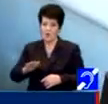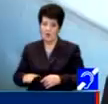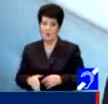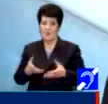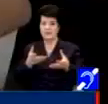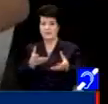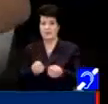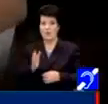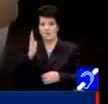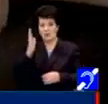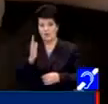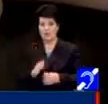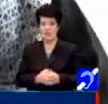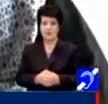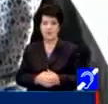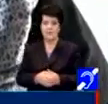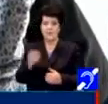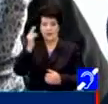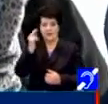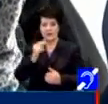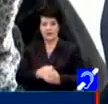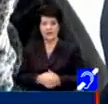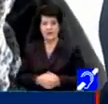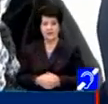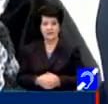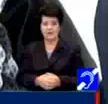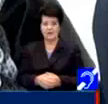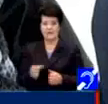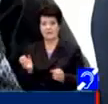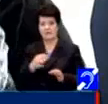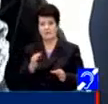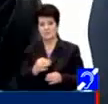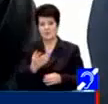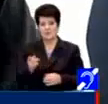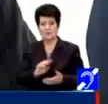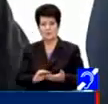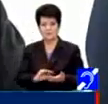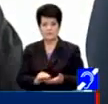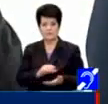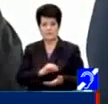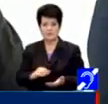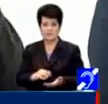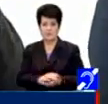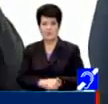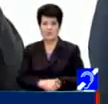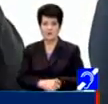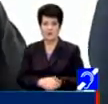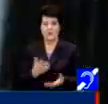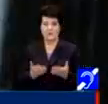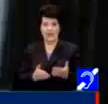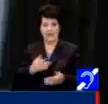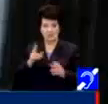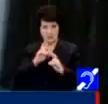clădească o viitoare carieră. Poți să-ți explic modelul ăsta primul și apoi să te las pe tine singur. Bine? Să încerci tu singur. Și unde nu știi, o să te